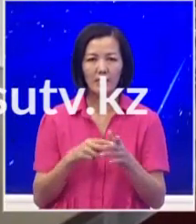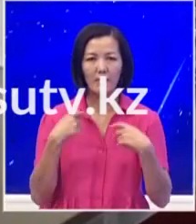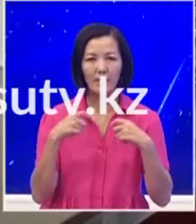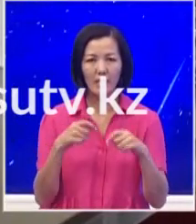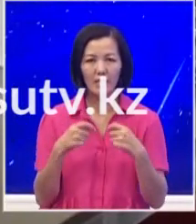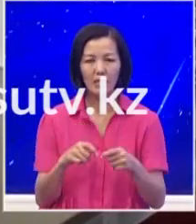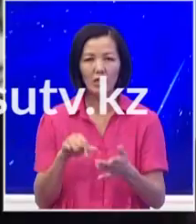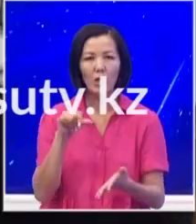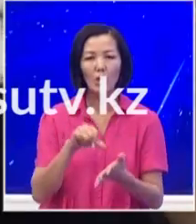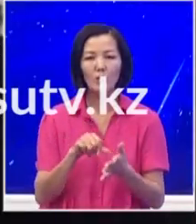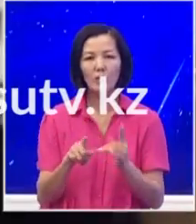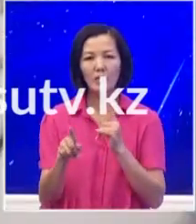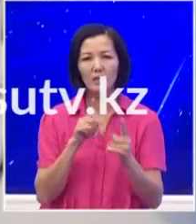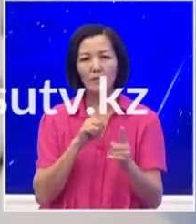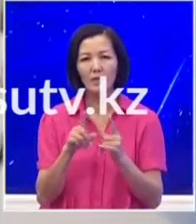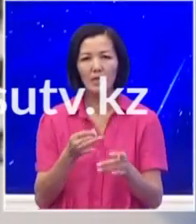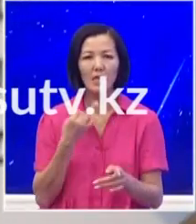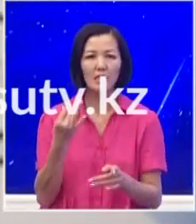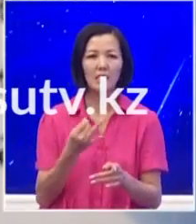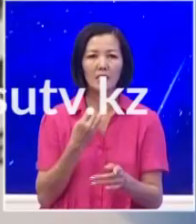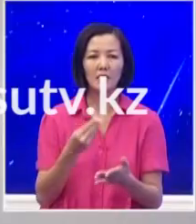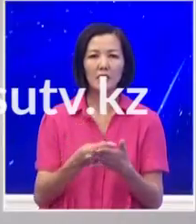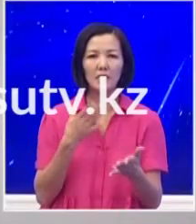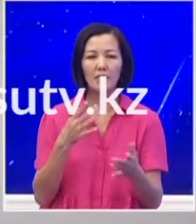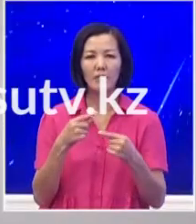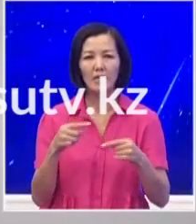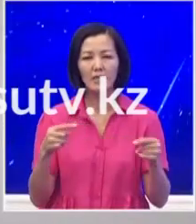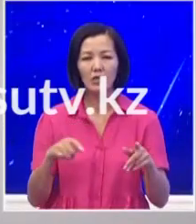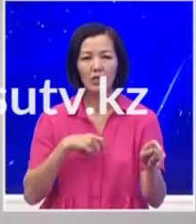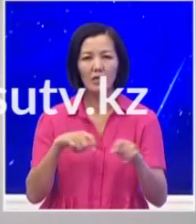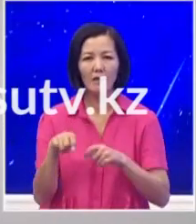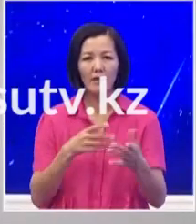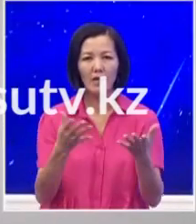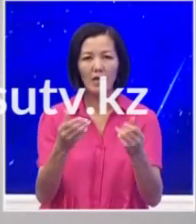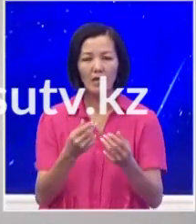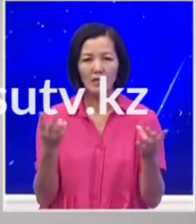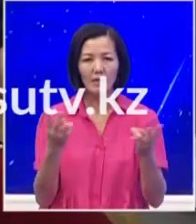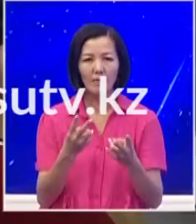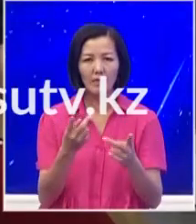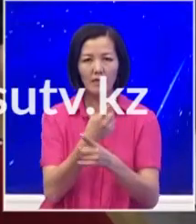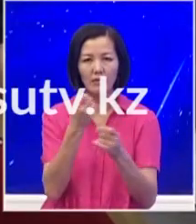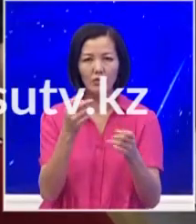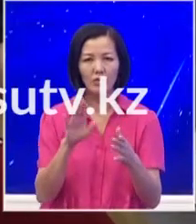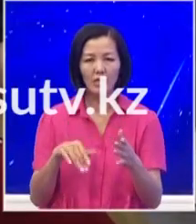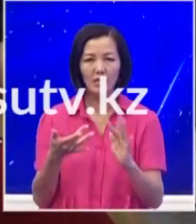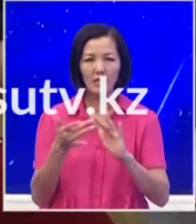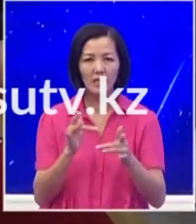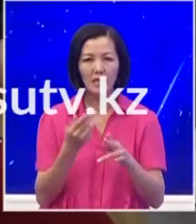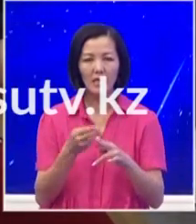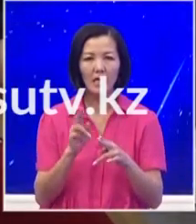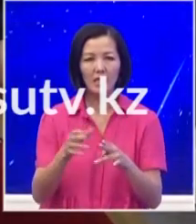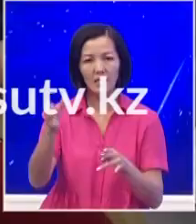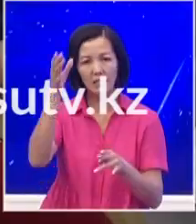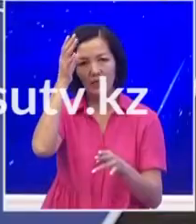деятельности. Участники семинара также интересовались ценами на различные товары и получением необходимой информации через интернет.